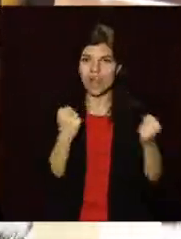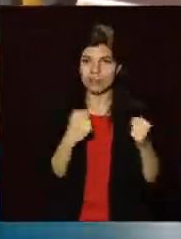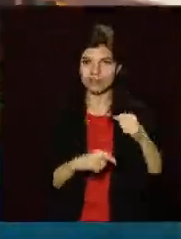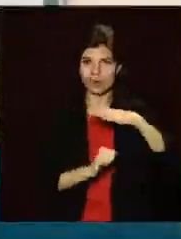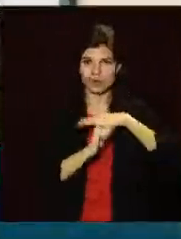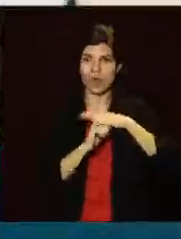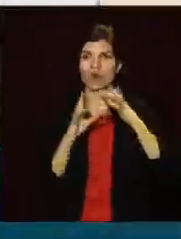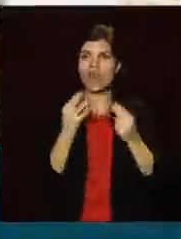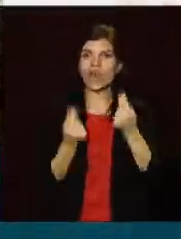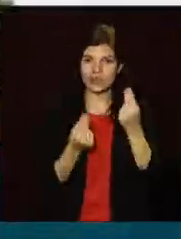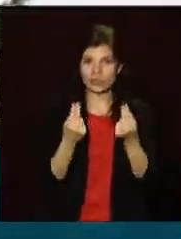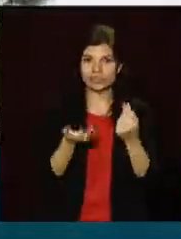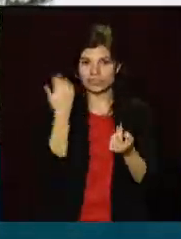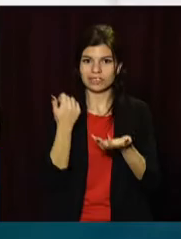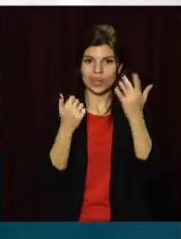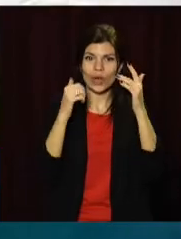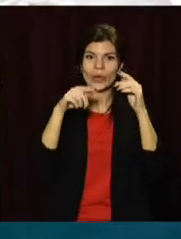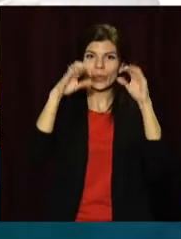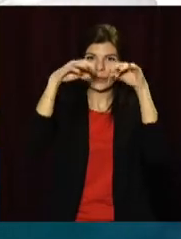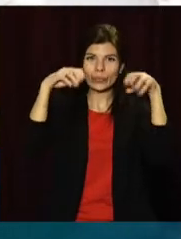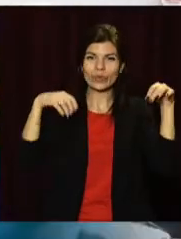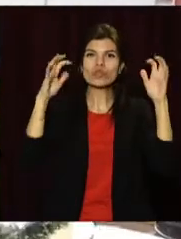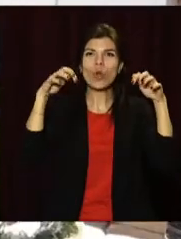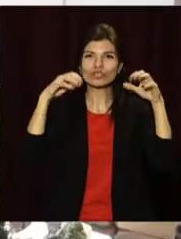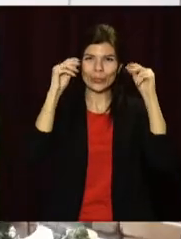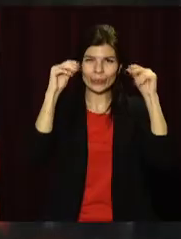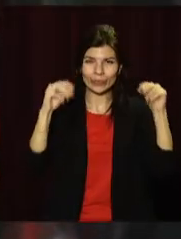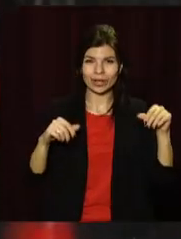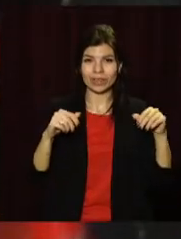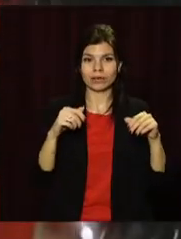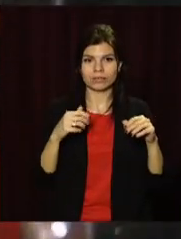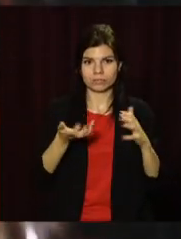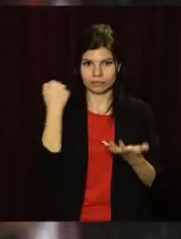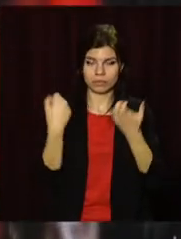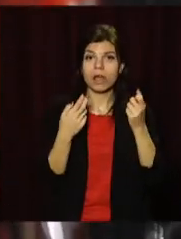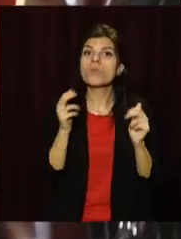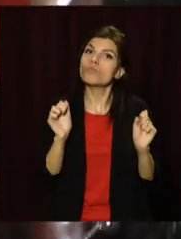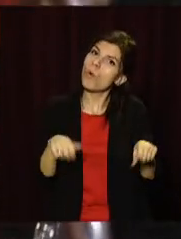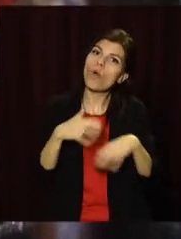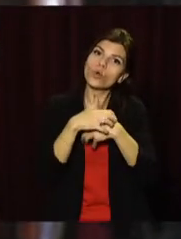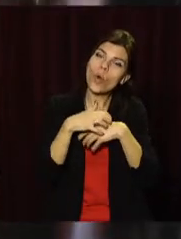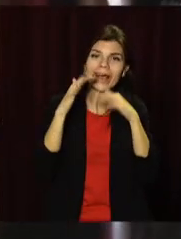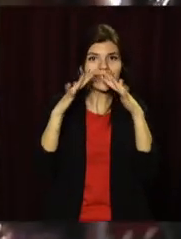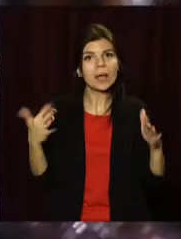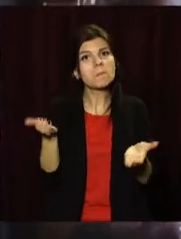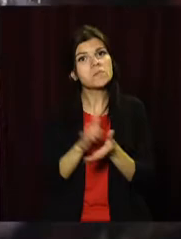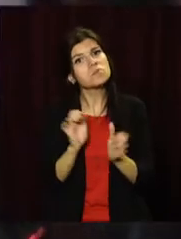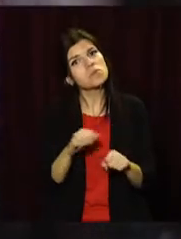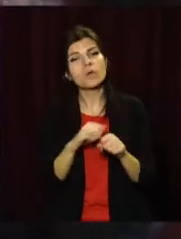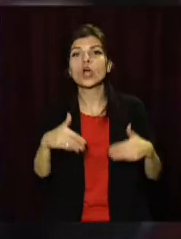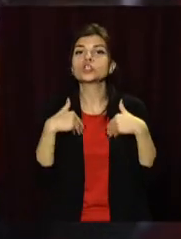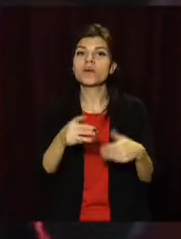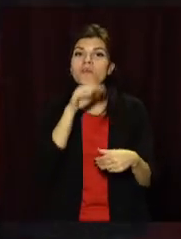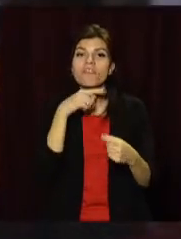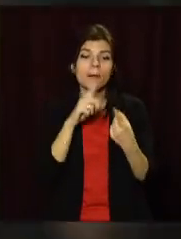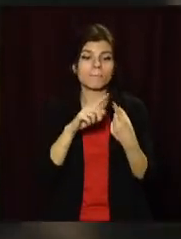на игрушки он на все тоже, видите, и на дождики, на все класно играется. Чи можна примирити кота і ялинку? Фахівці мають дві поради.